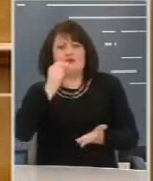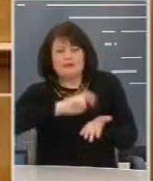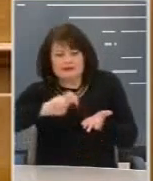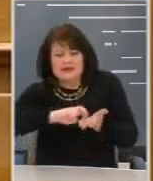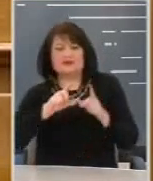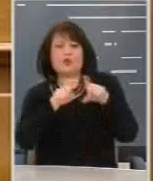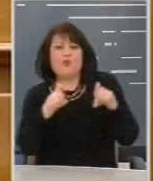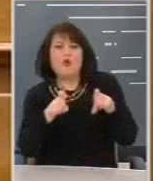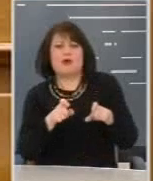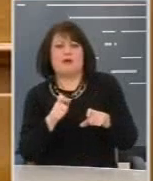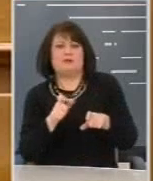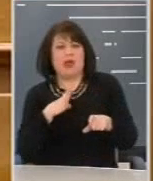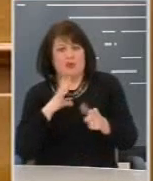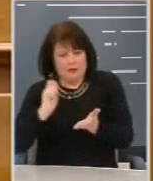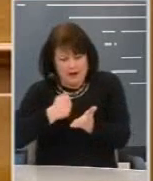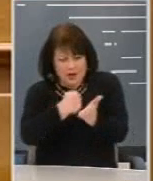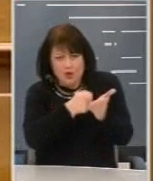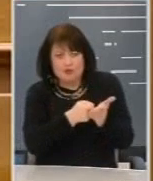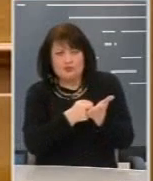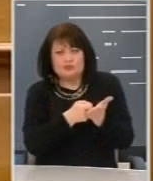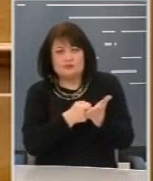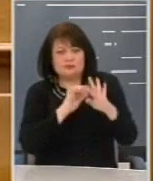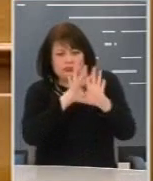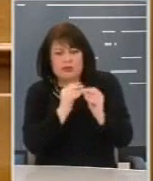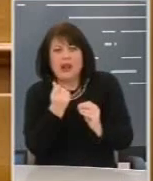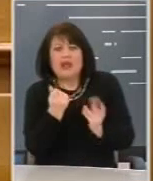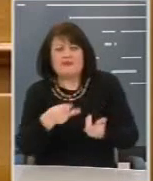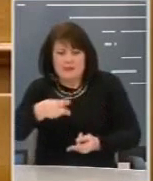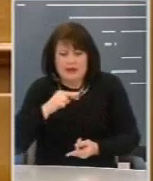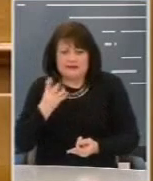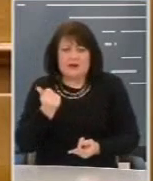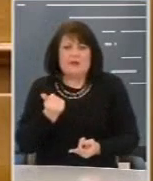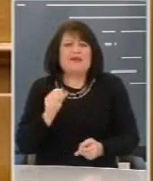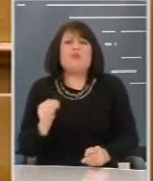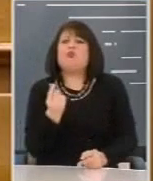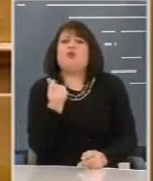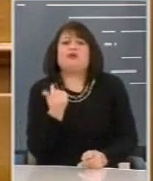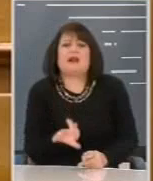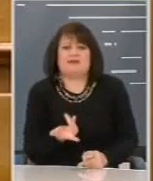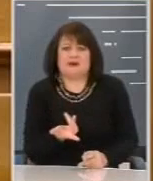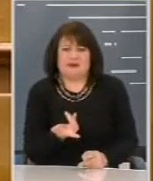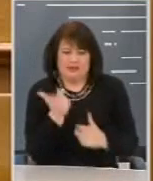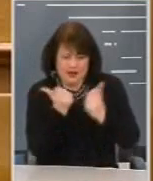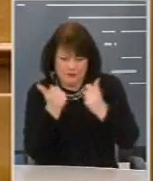κουπόνια, υπάρχουν άλλα έσοδα. Το ερώτημα που πήγαν τα λεφτά δεν έχει απαντηθεί και είναι ένα τεράστιο πολιτικό ερώτημα.